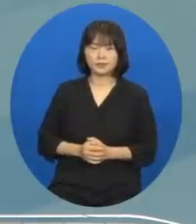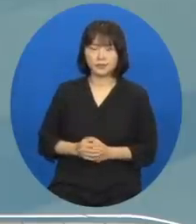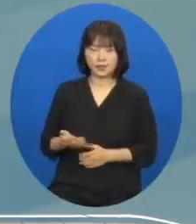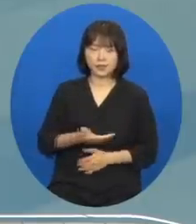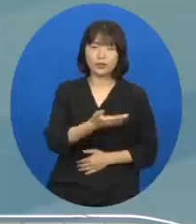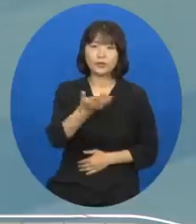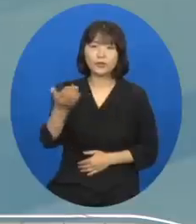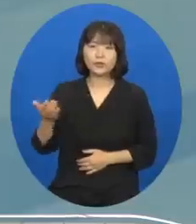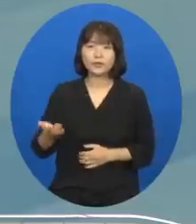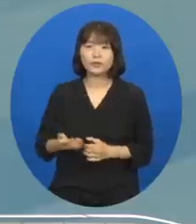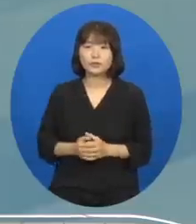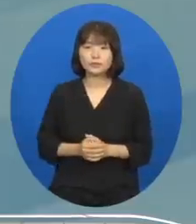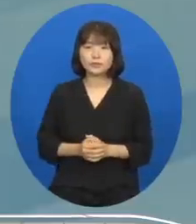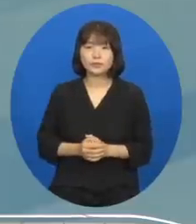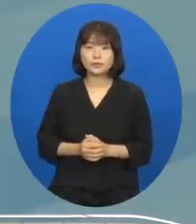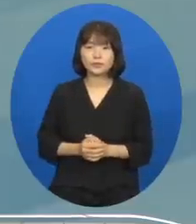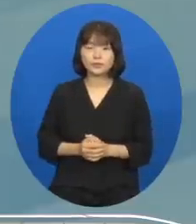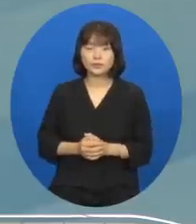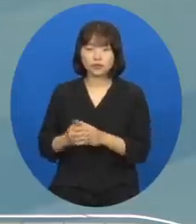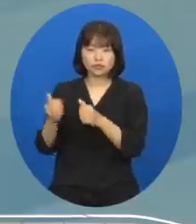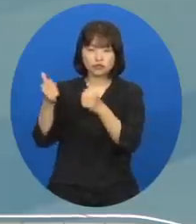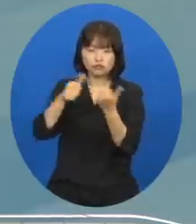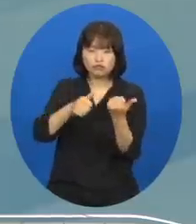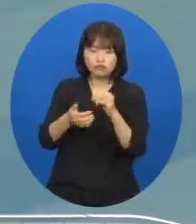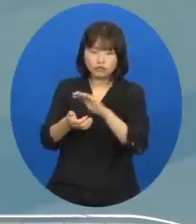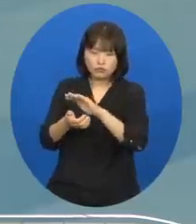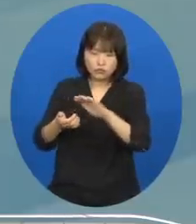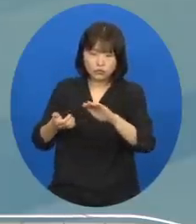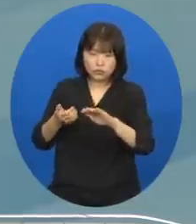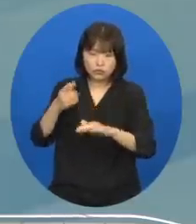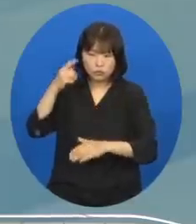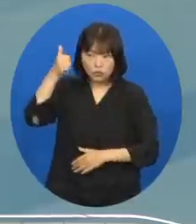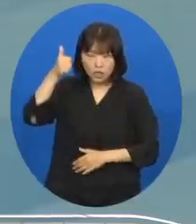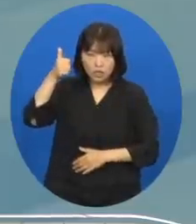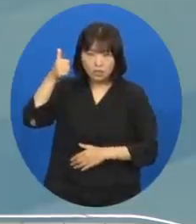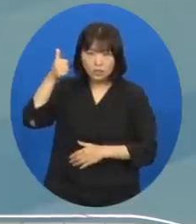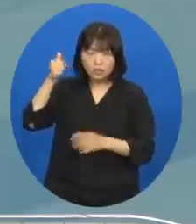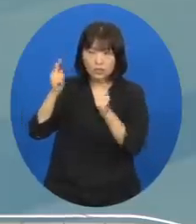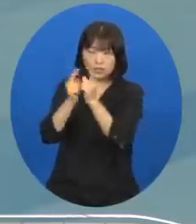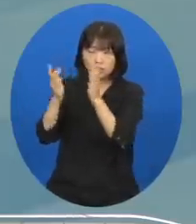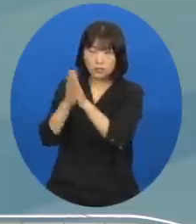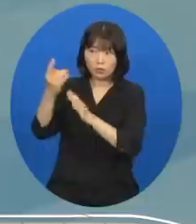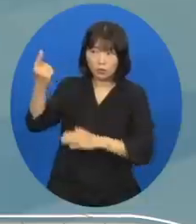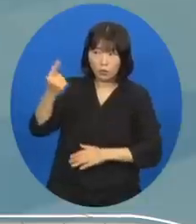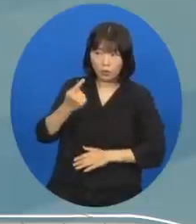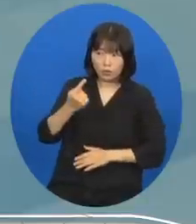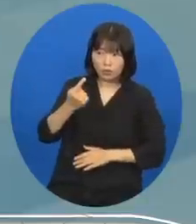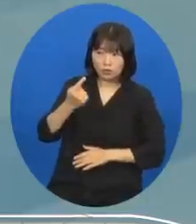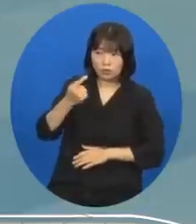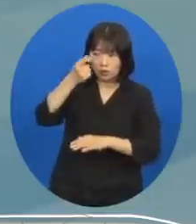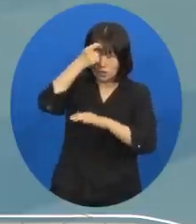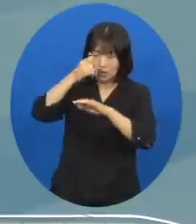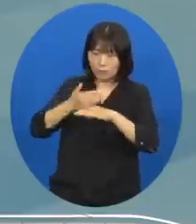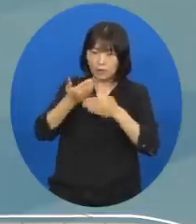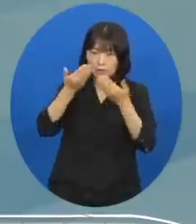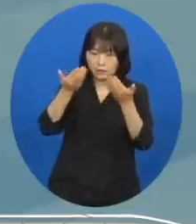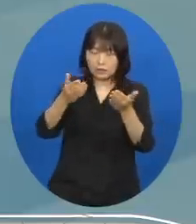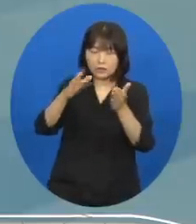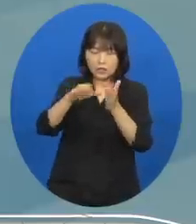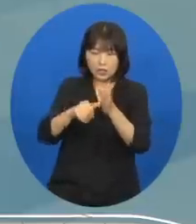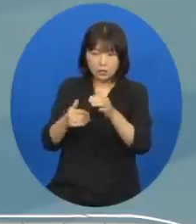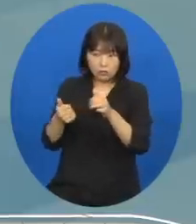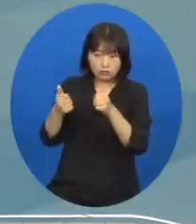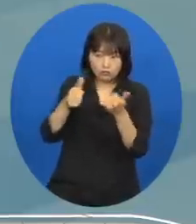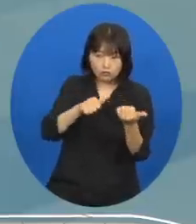여러분, 임종을 목사님이 오셔서 예배 드리는 중에 임종하는 일 쉬운 일 아닙니다.